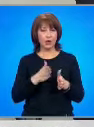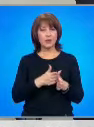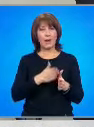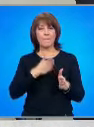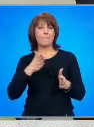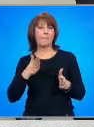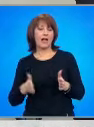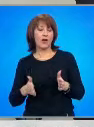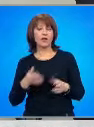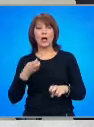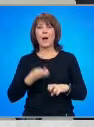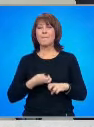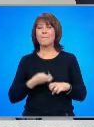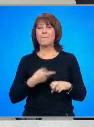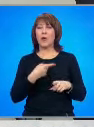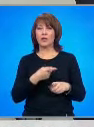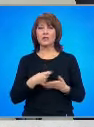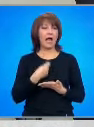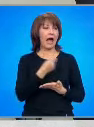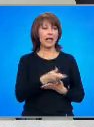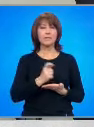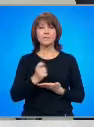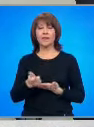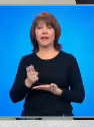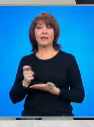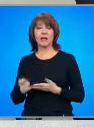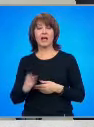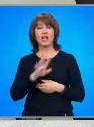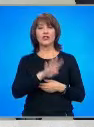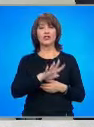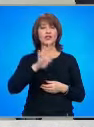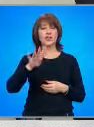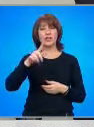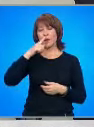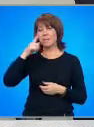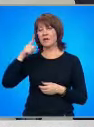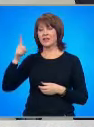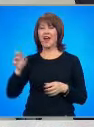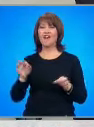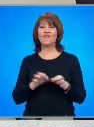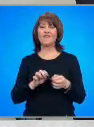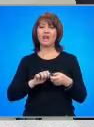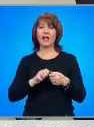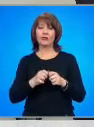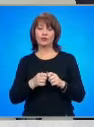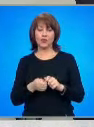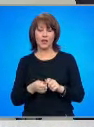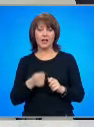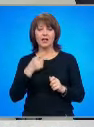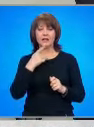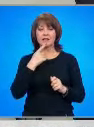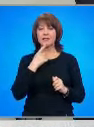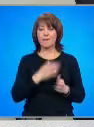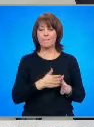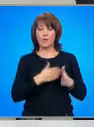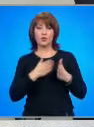период болницата е разплатила 44 милиона по фактури за просрочени задължения